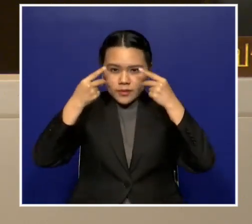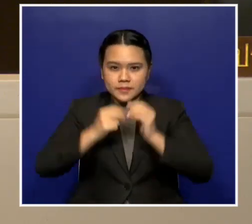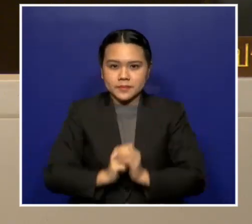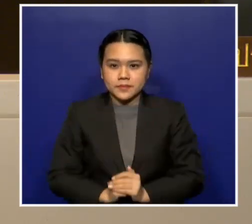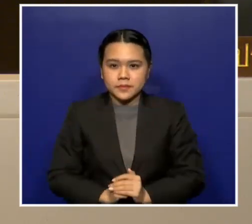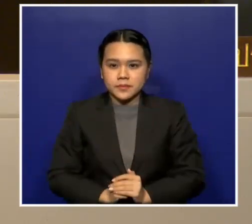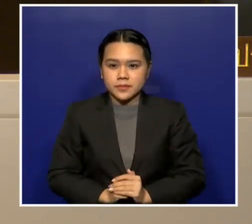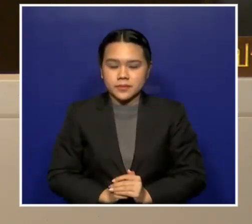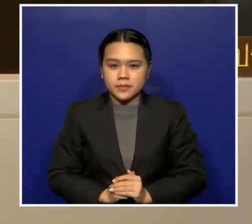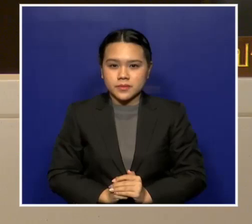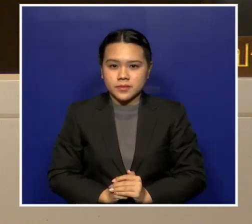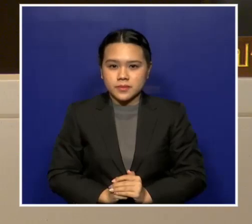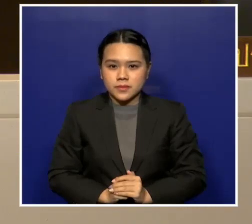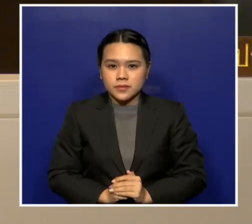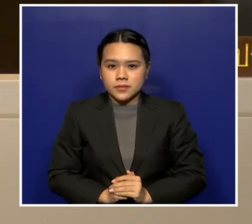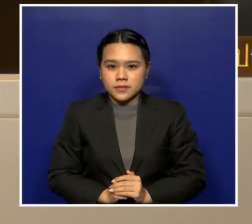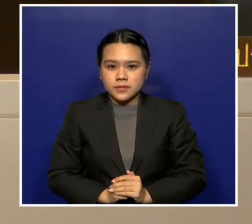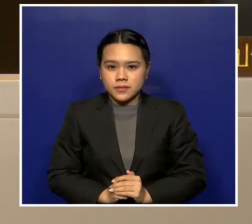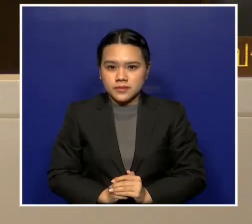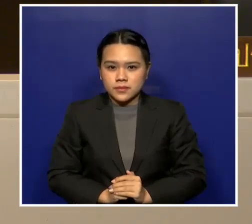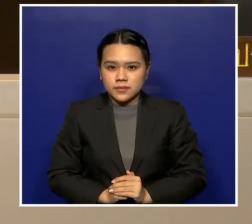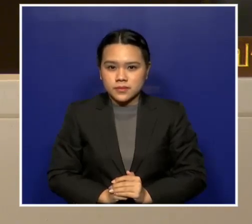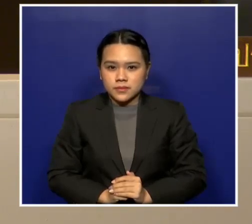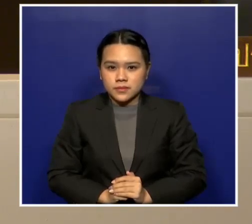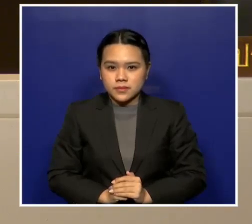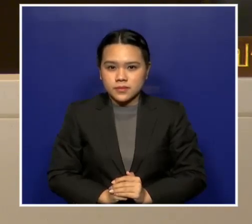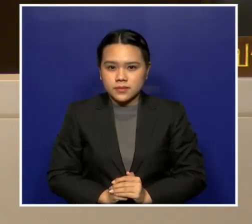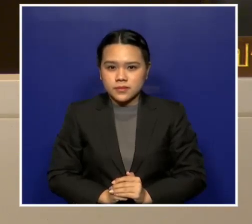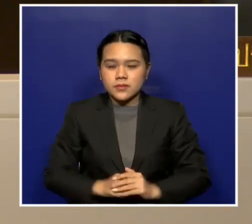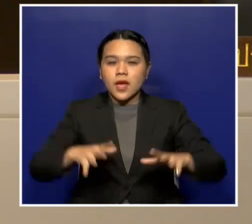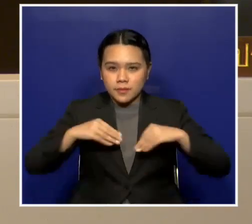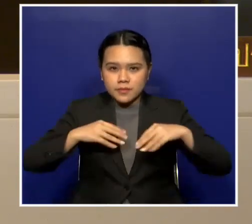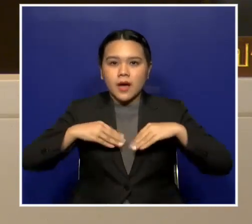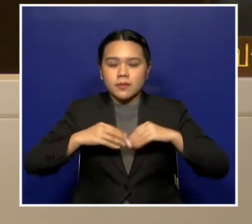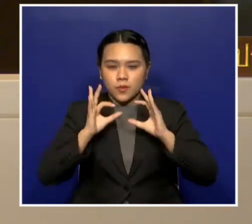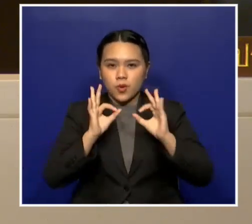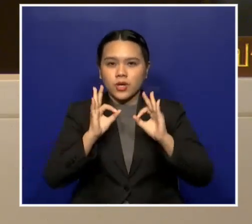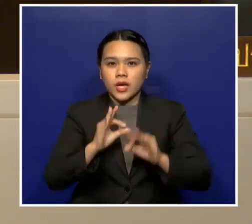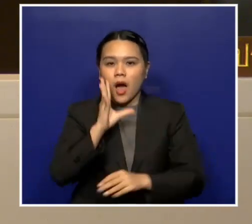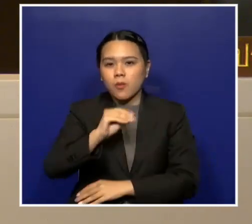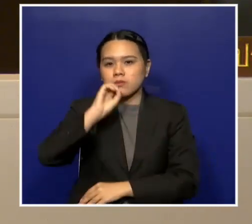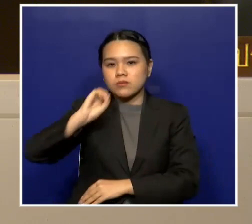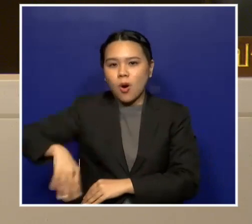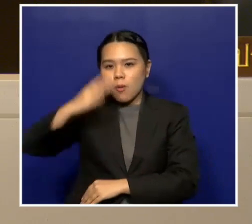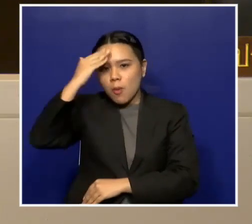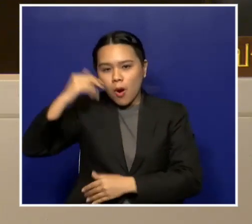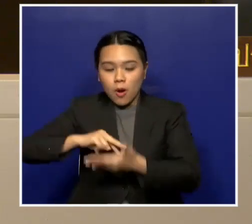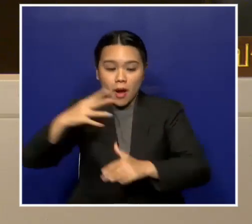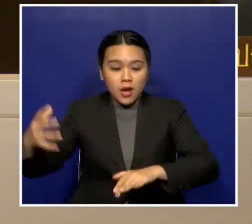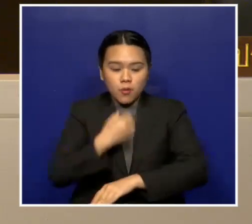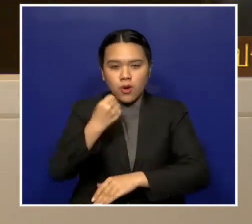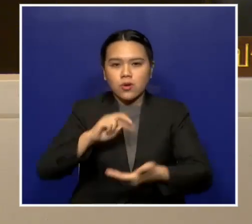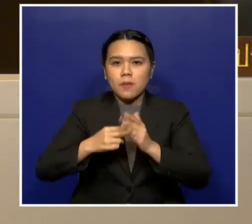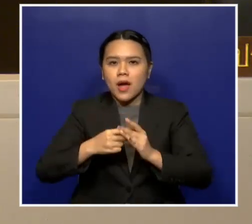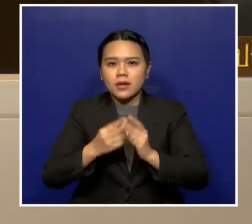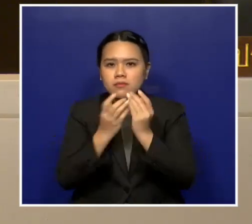เอาถอนเลยคร ับ ถ้ารัฐธรรมนูญโจร ไม่เสียเวลาครับถอนเลยครับ ท่านสรัญวุฒิถอนเลยนะครับ ในสภานี้นะครับ ก็มันปล้นมานี่ครับจะเรียกว่าอะไรล่ะครับ